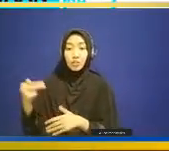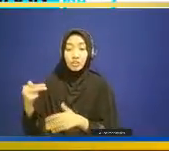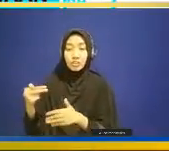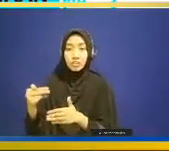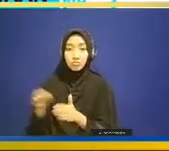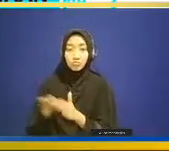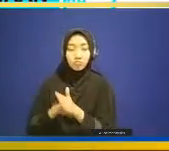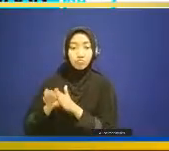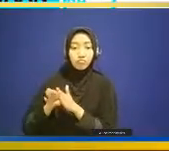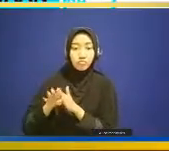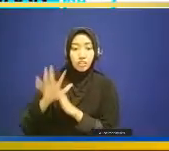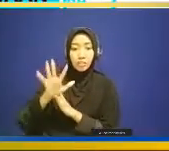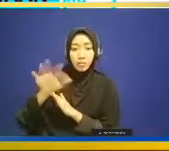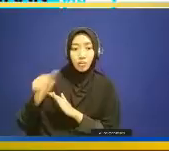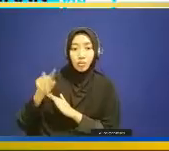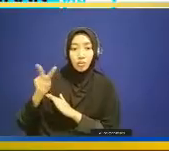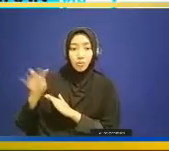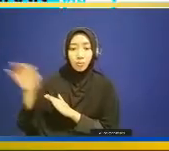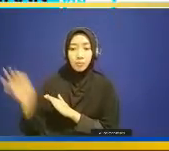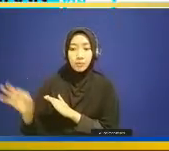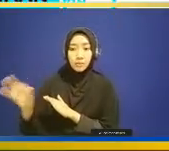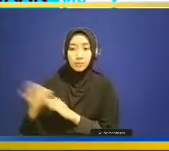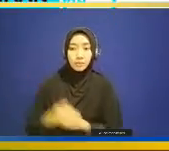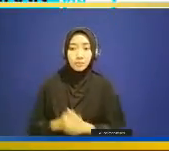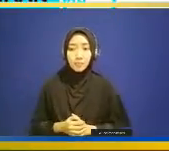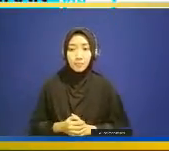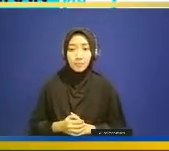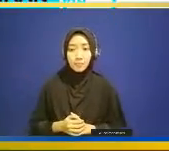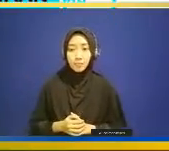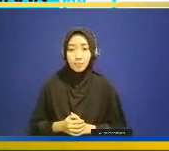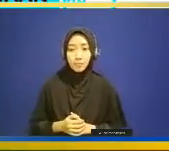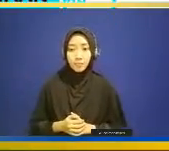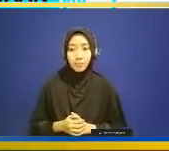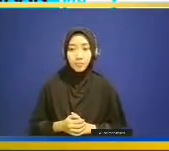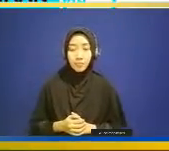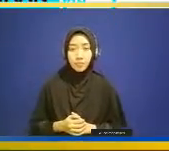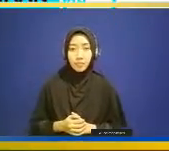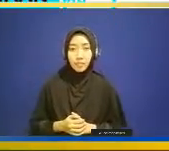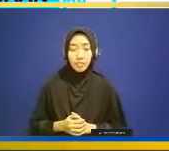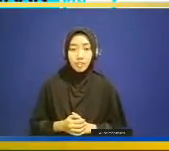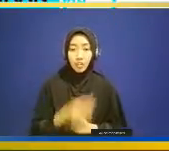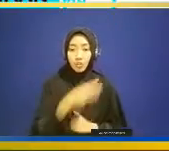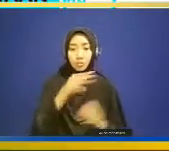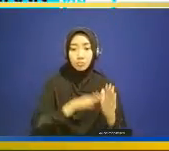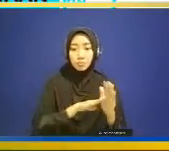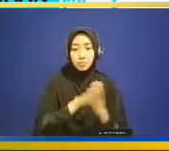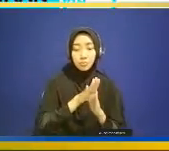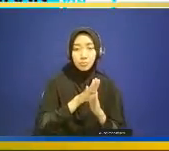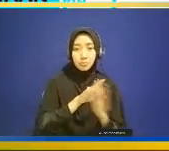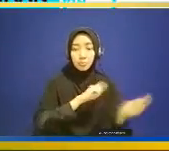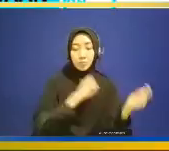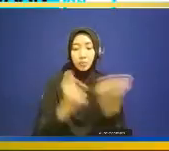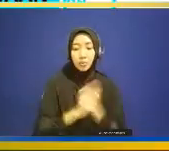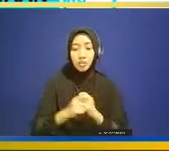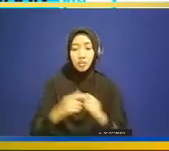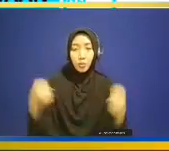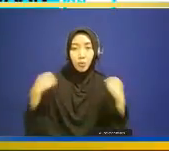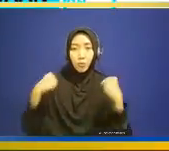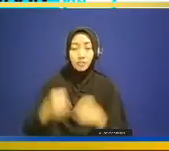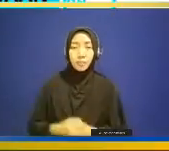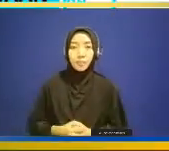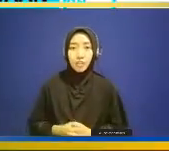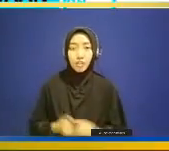tumbuh sebesar 52 persen tingkat pertumbuhan ekonomi tersebut menggambarkan proyeksi pemulihan yang cukup kuat